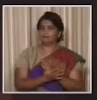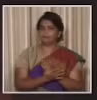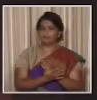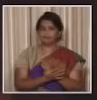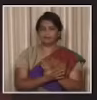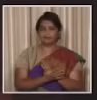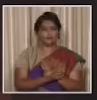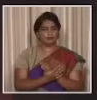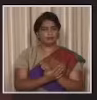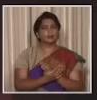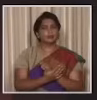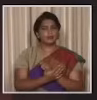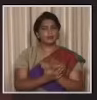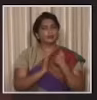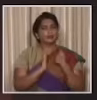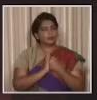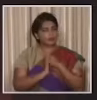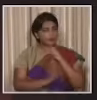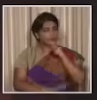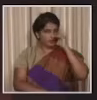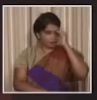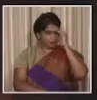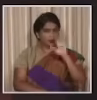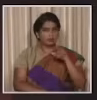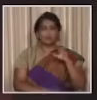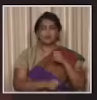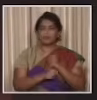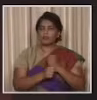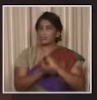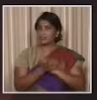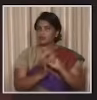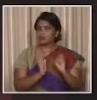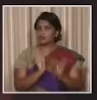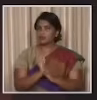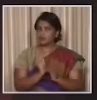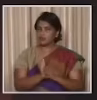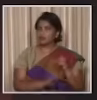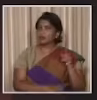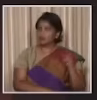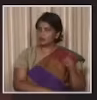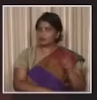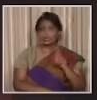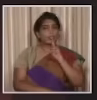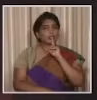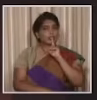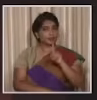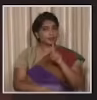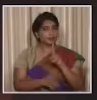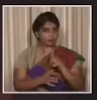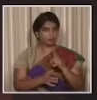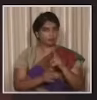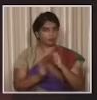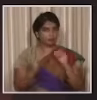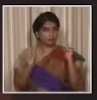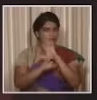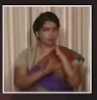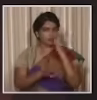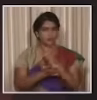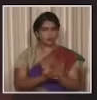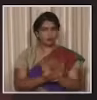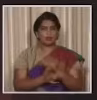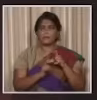කියලා. එතකොට ගරු කතානායකතුමනි රාජ්‍ය සේවා කොමිෂන් සභාව තීන්දුවක් ලබා දෙනකොට